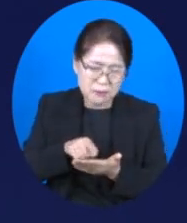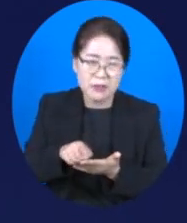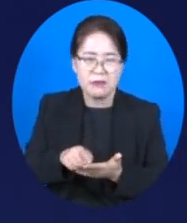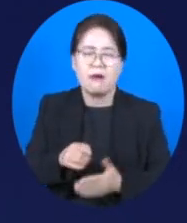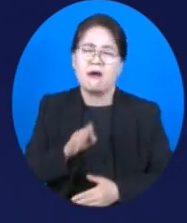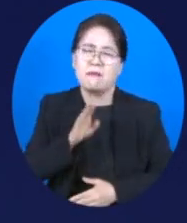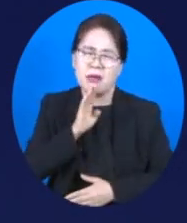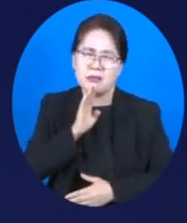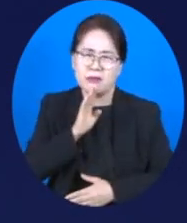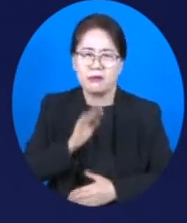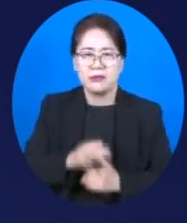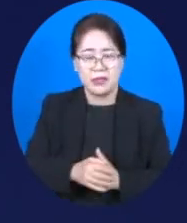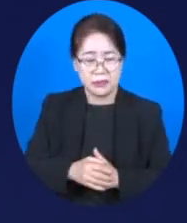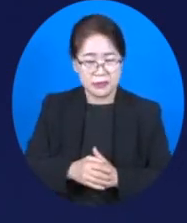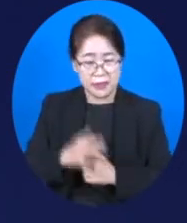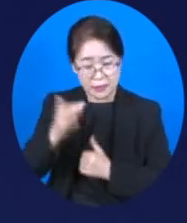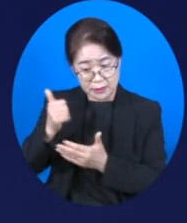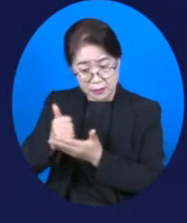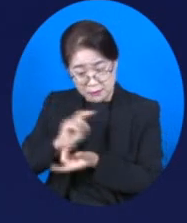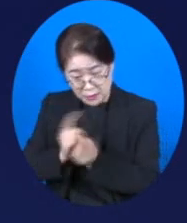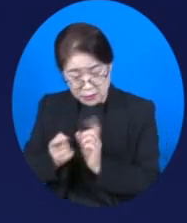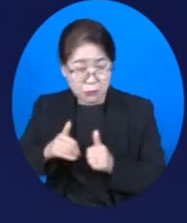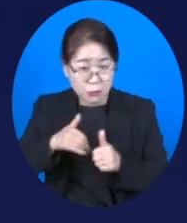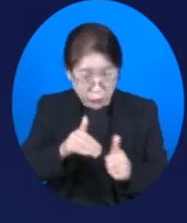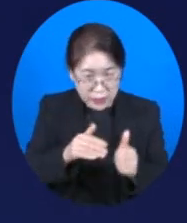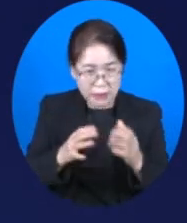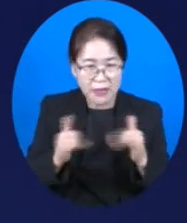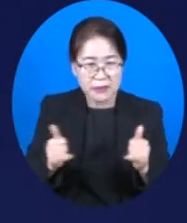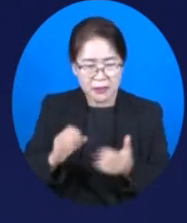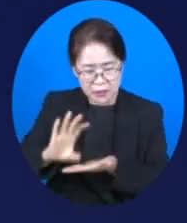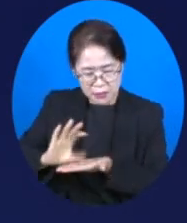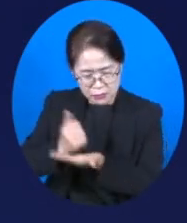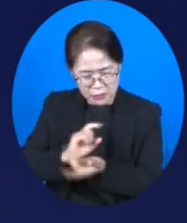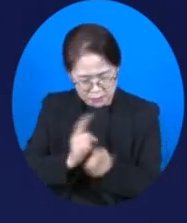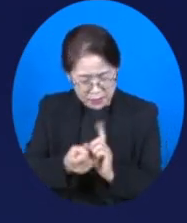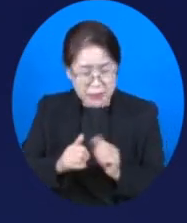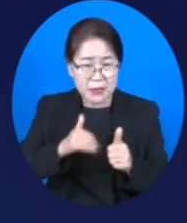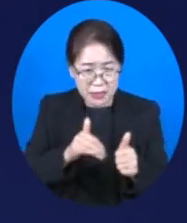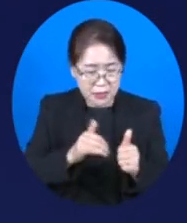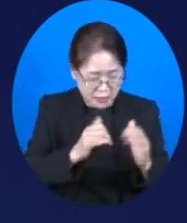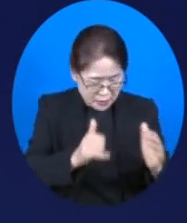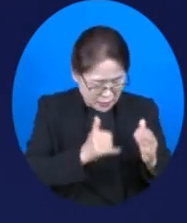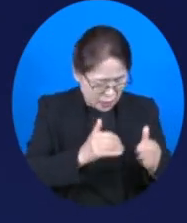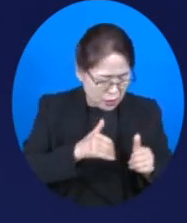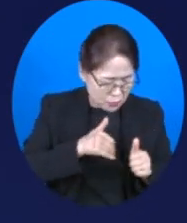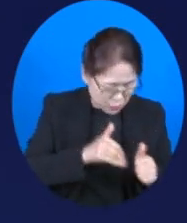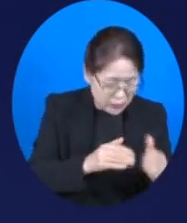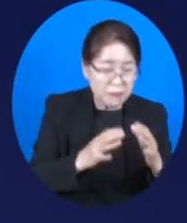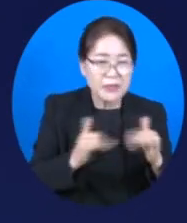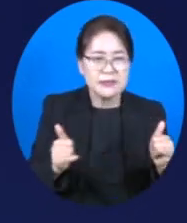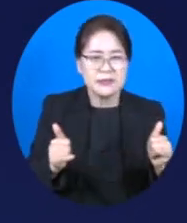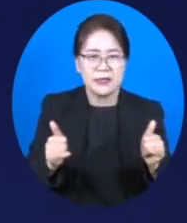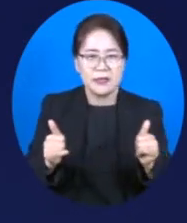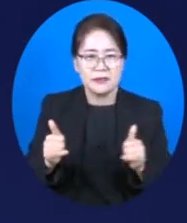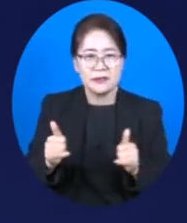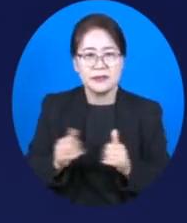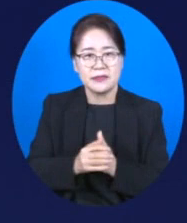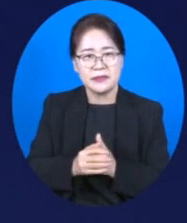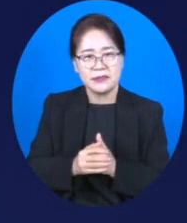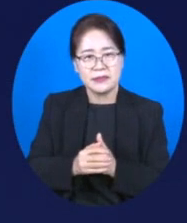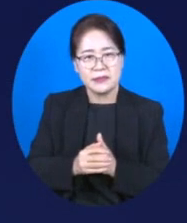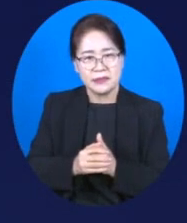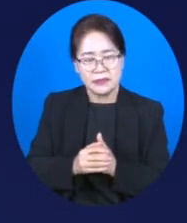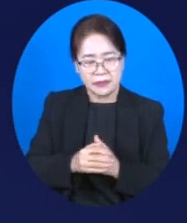그래 나는 보냄을 받은 자야. 나는 그리스도의 대사로 이 세상에 보냄을 받은 자라고 하는 여러분